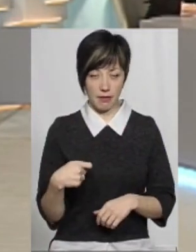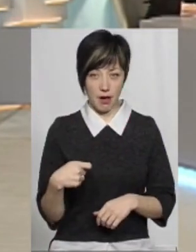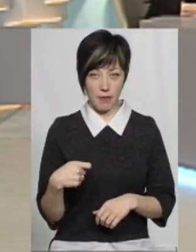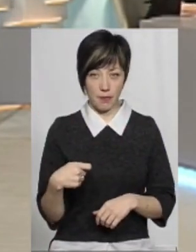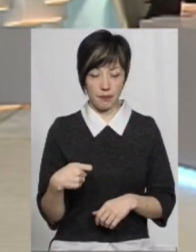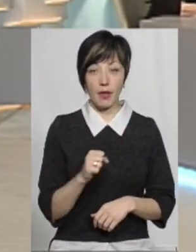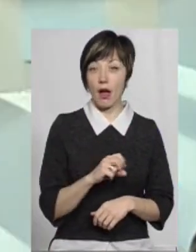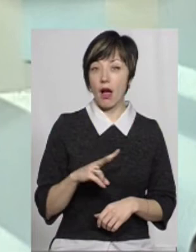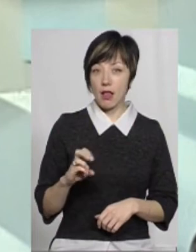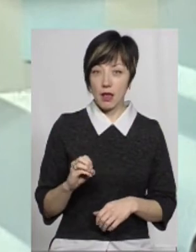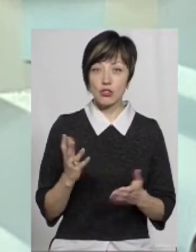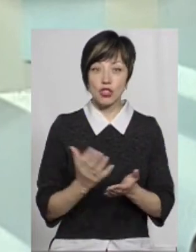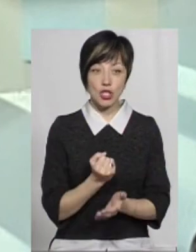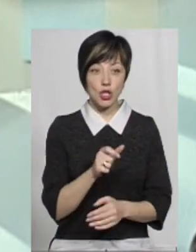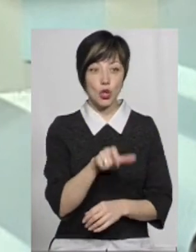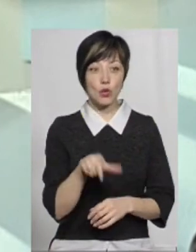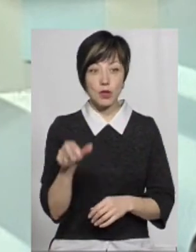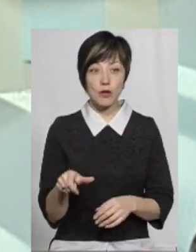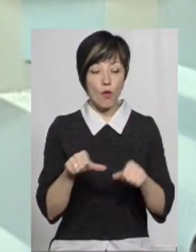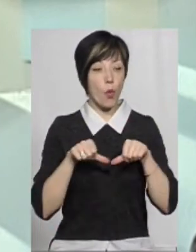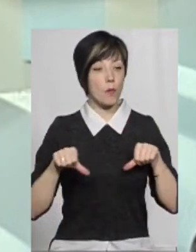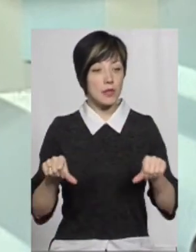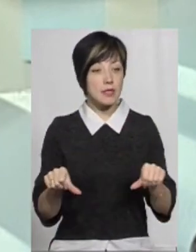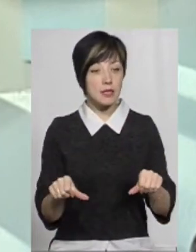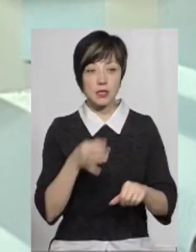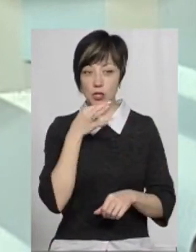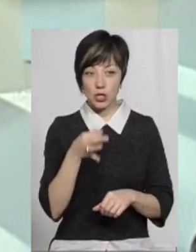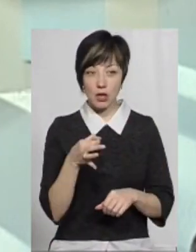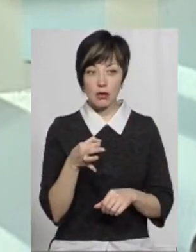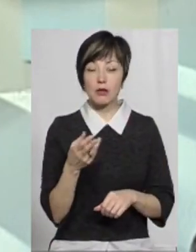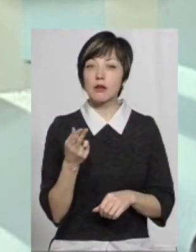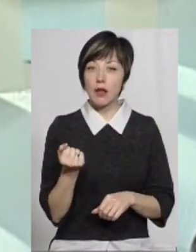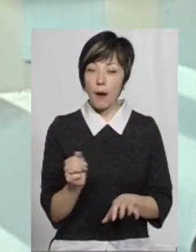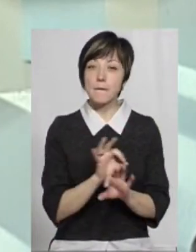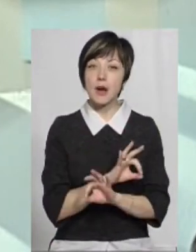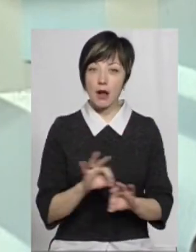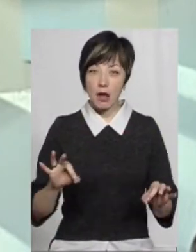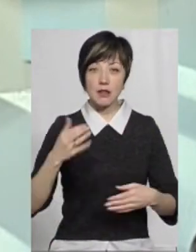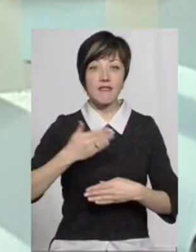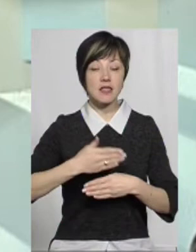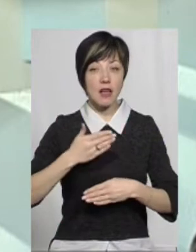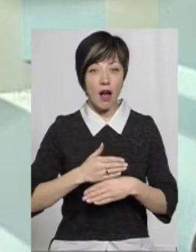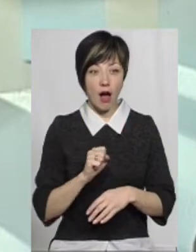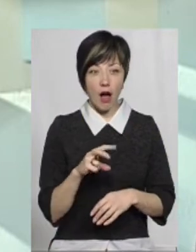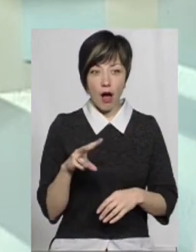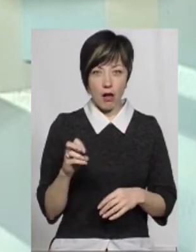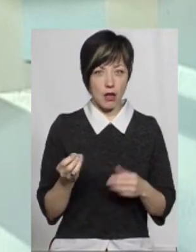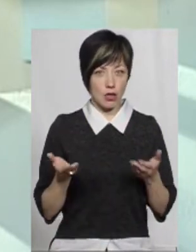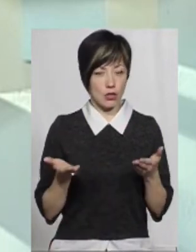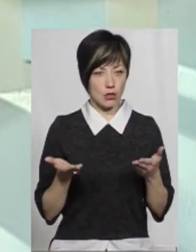президентський, але знайшлися люди в комісії, які сказали, та, прекрасна вистава, Але